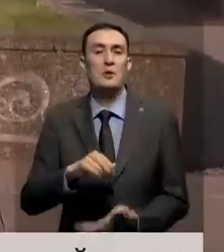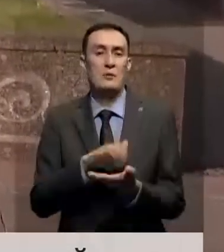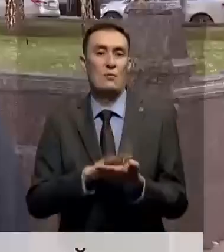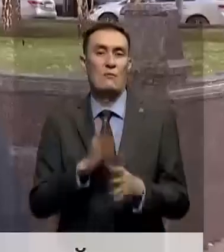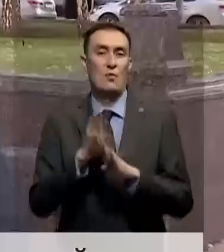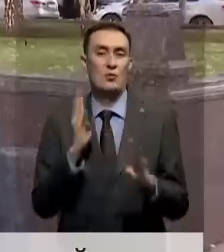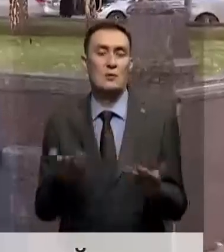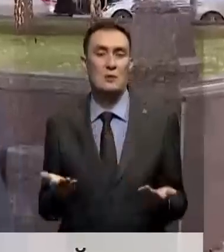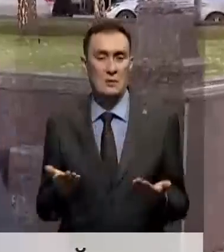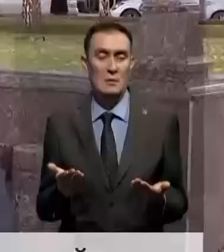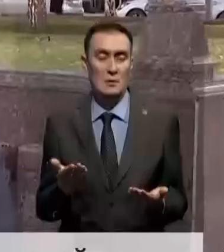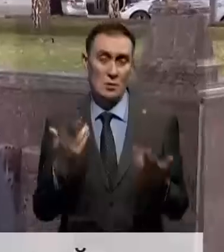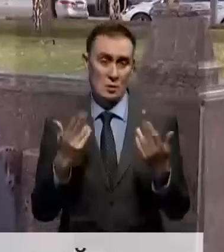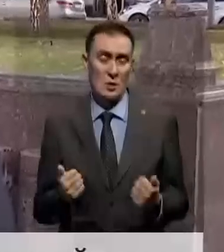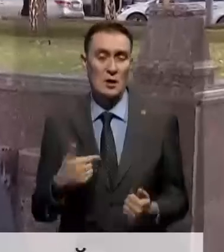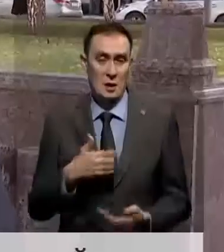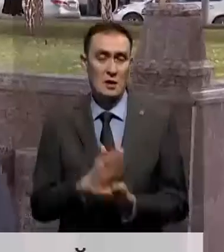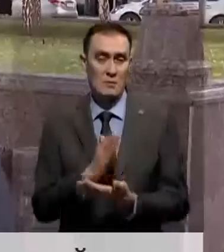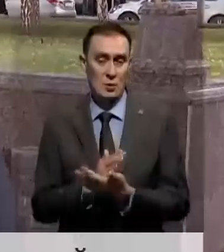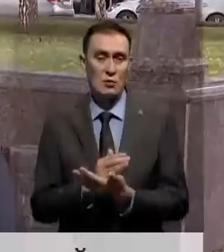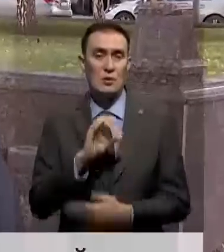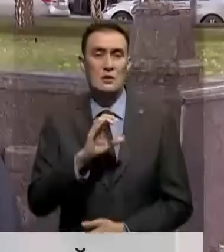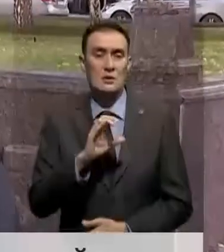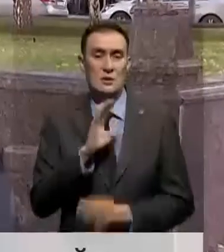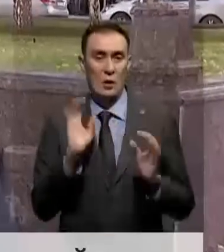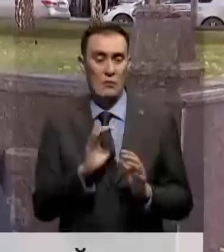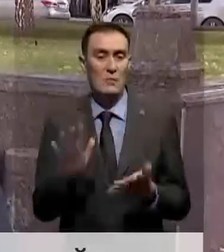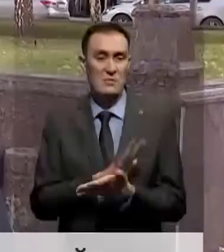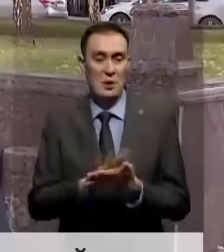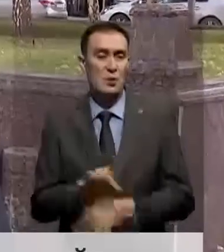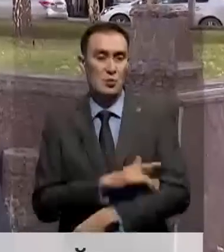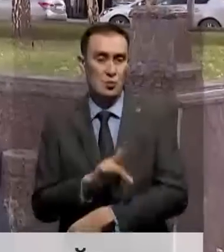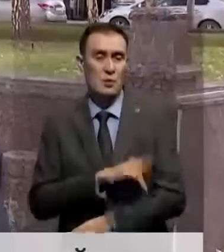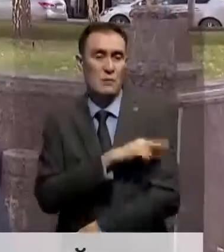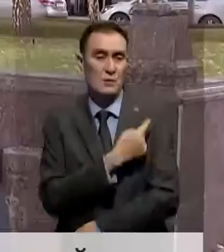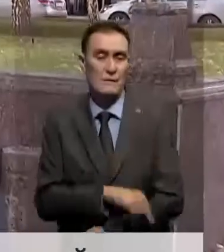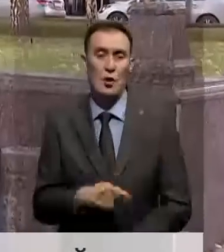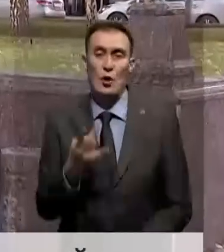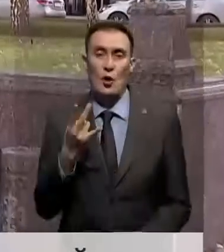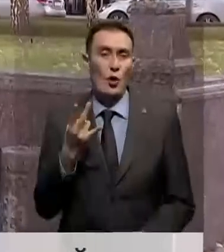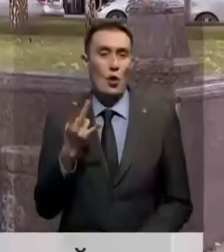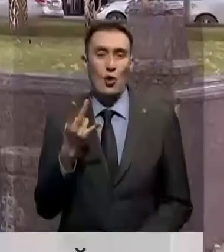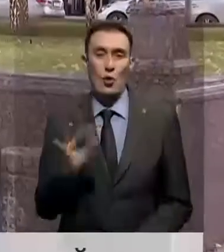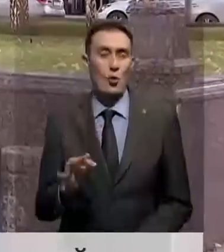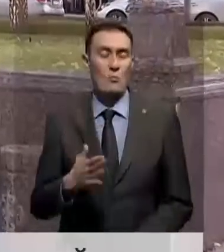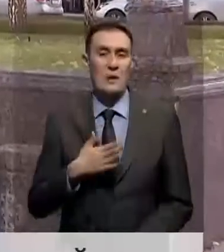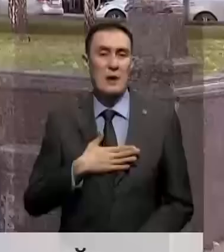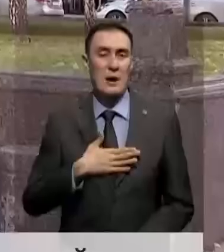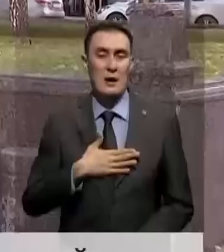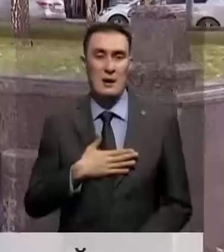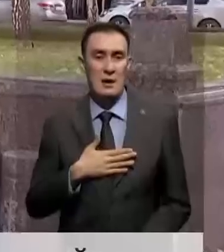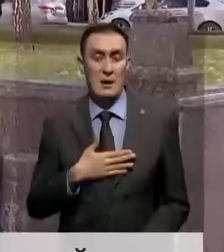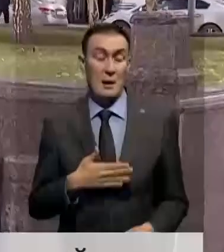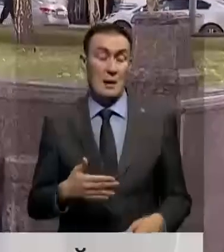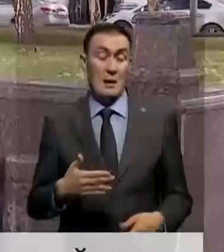стоит? Да, я застрахован на бесплатные услуги. Но для меня, я